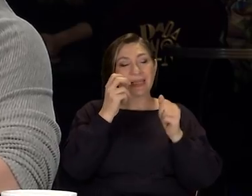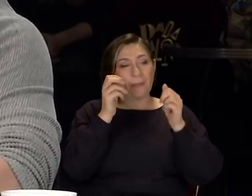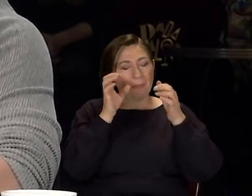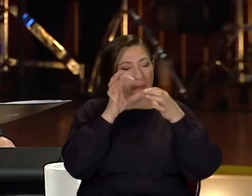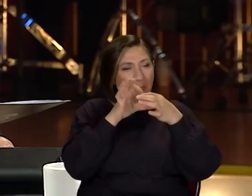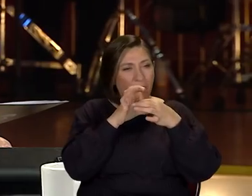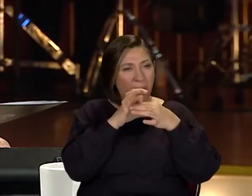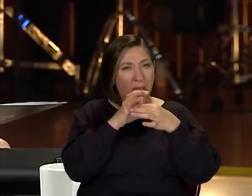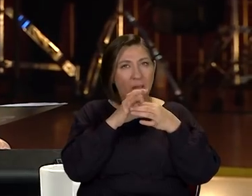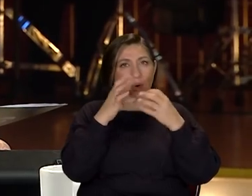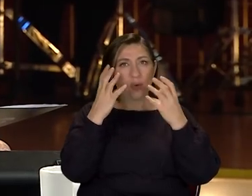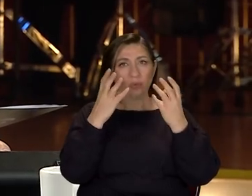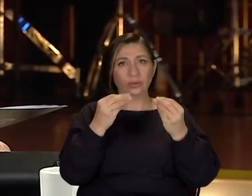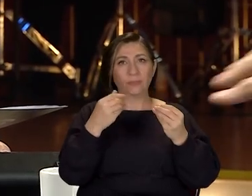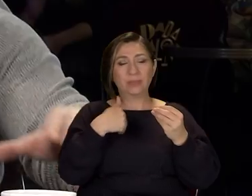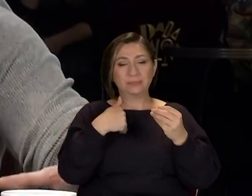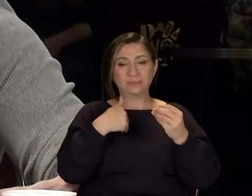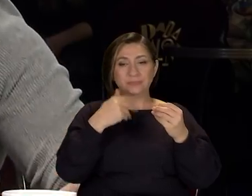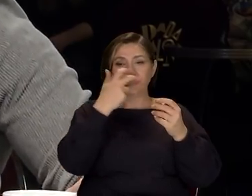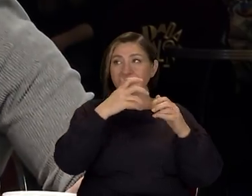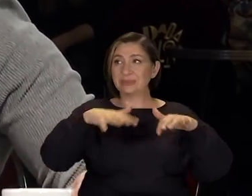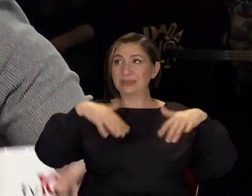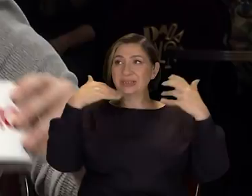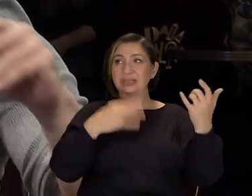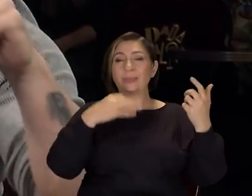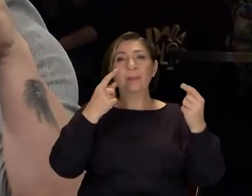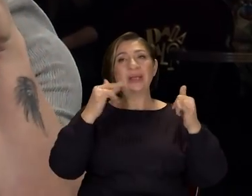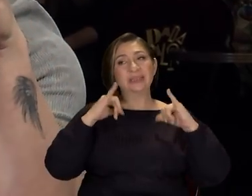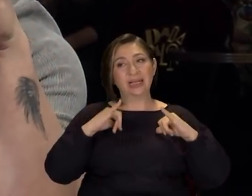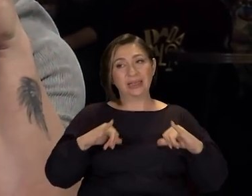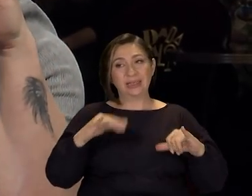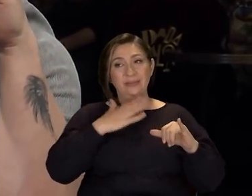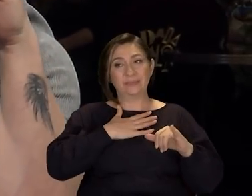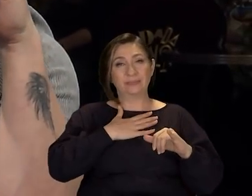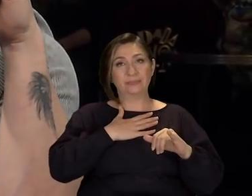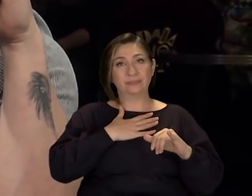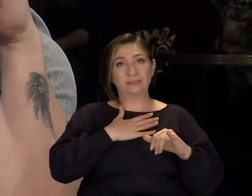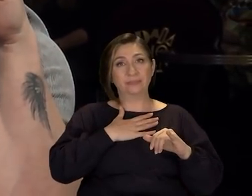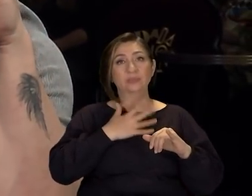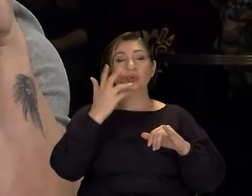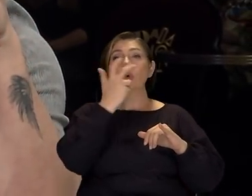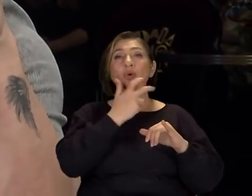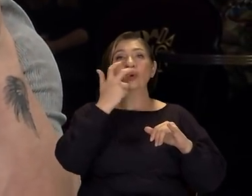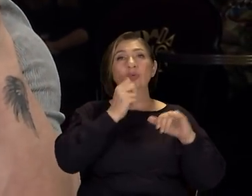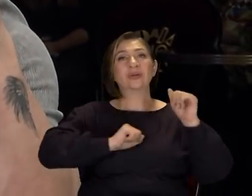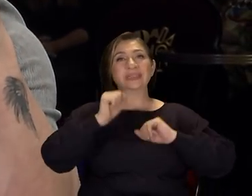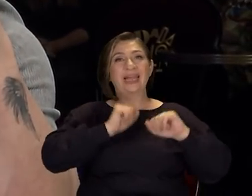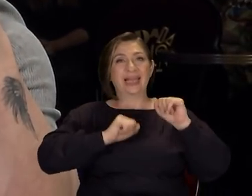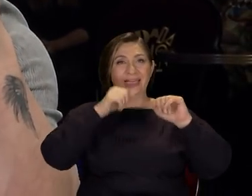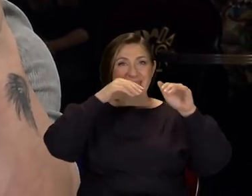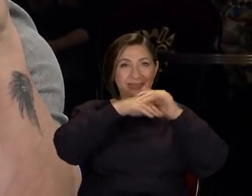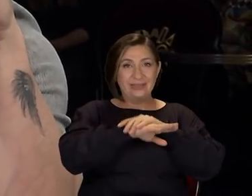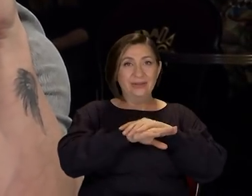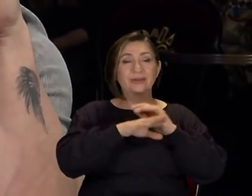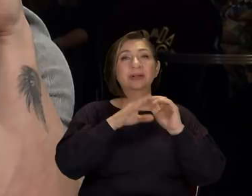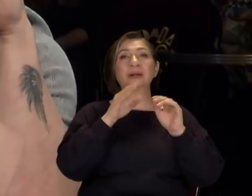böyle benim sahnede çalmaya başlamamla falan rahatladım biraz. Hmm. Ama şeyi bitirdim. Sonra konservatuvara tekrar girdim üniversitede